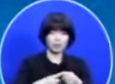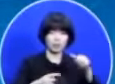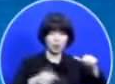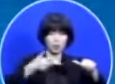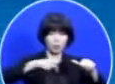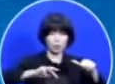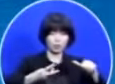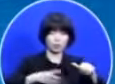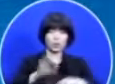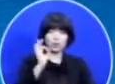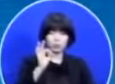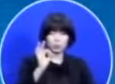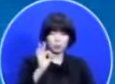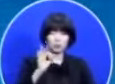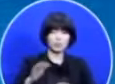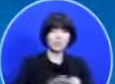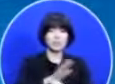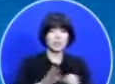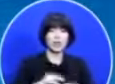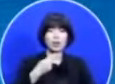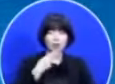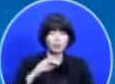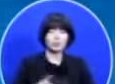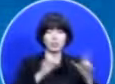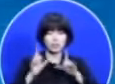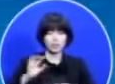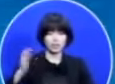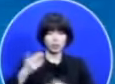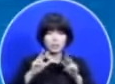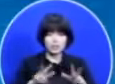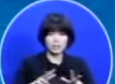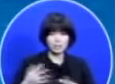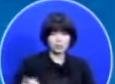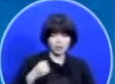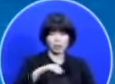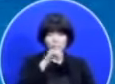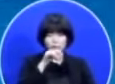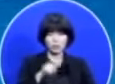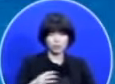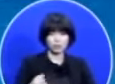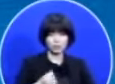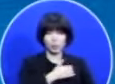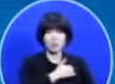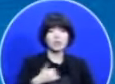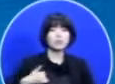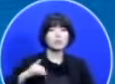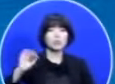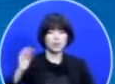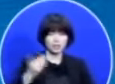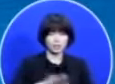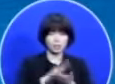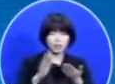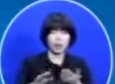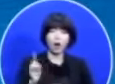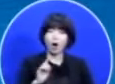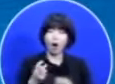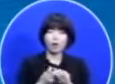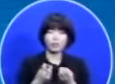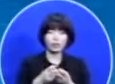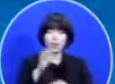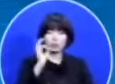돈을 사랑함이 없이 살아야 하고 지금 가지고 있는 것으로 만족해야 합니다 어떻게 돈 걱정